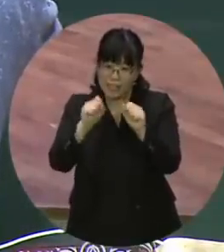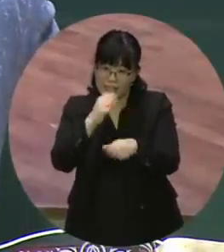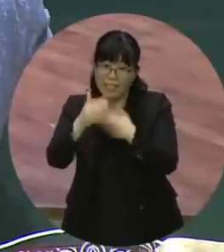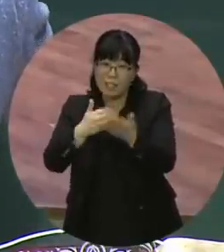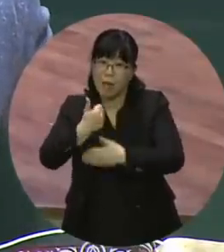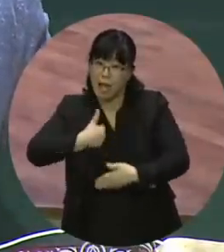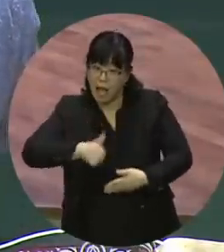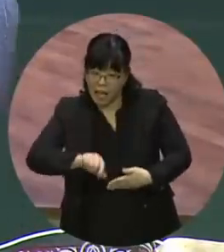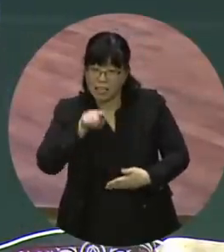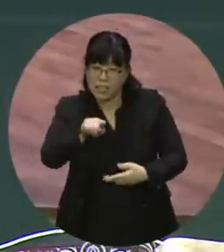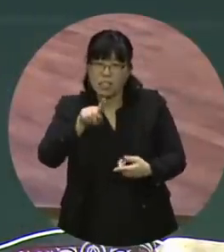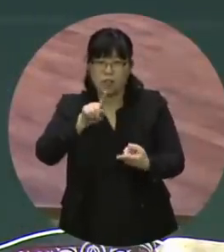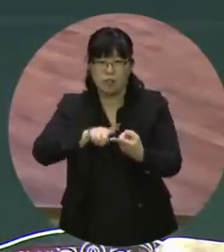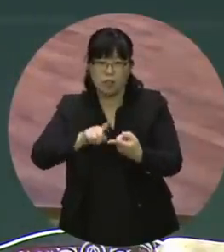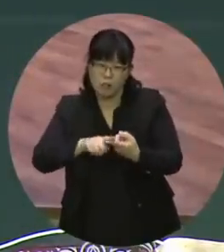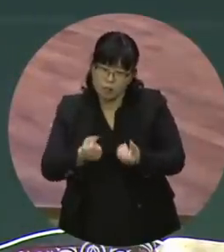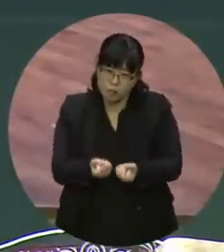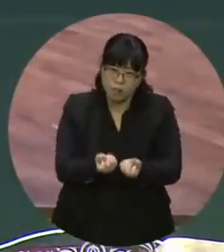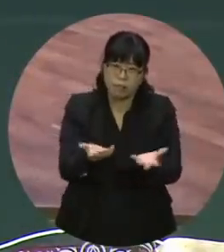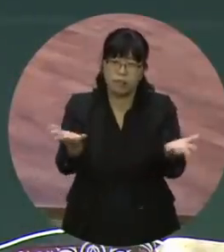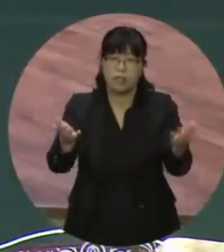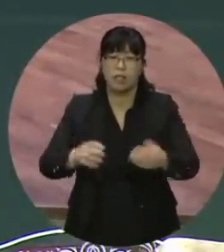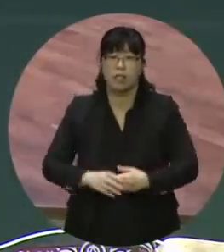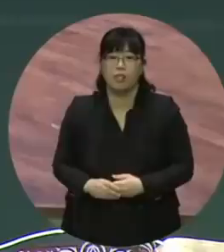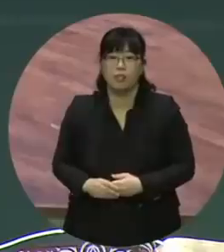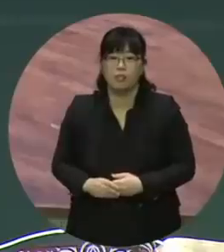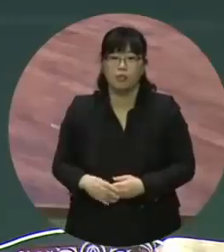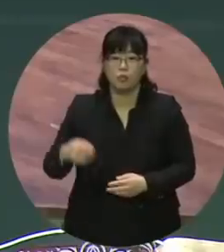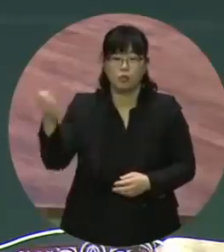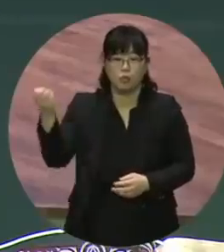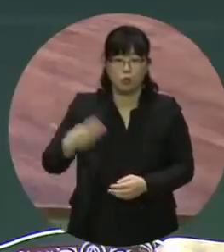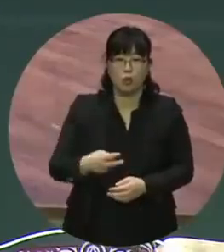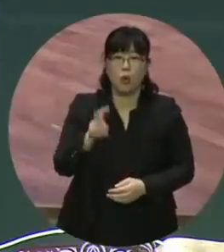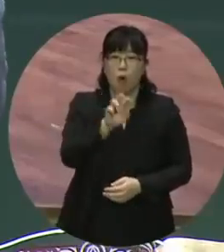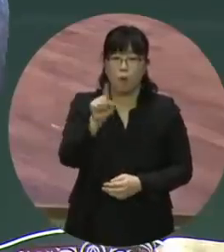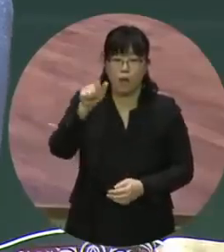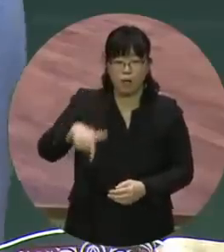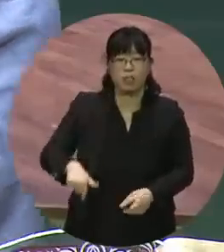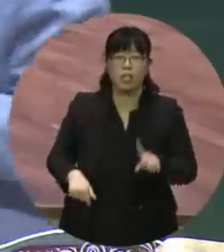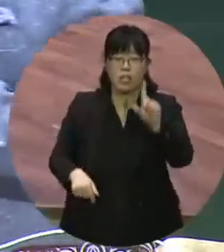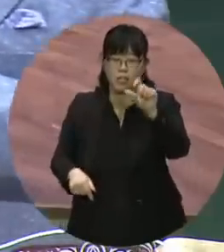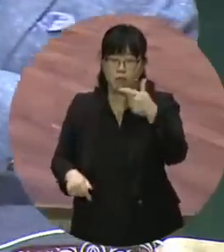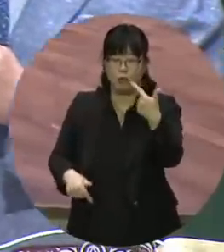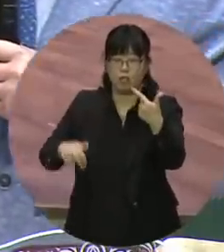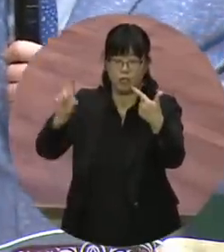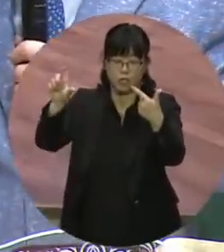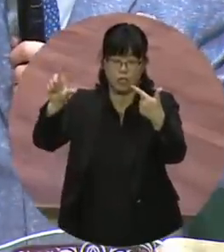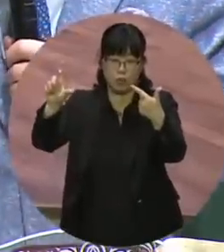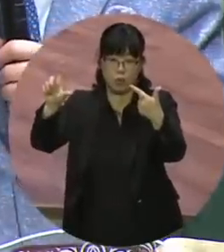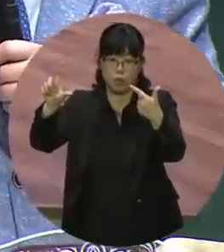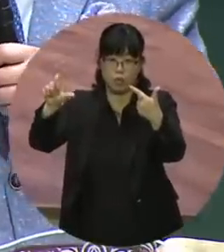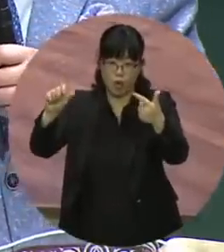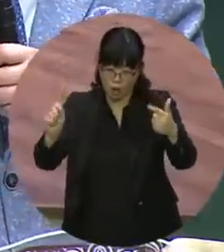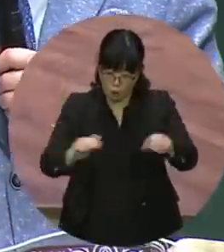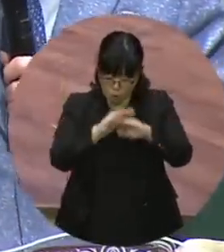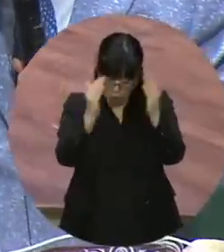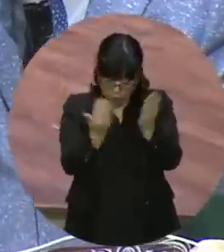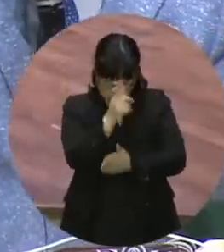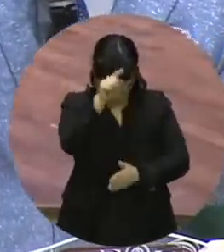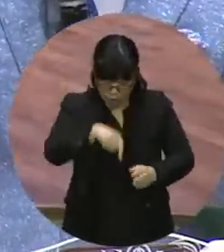20절 모든 족속으로 마가복음 16장 15절 만민에게 천하